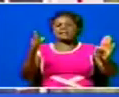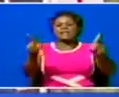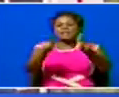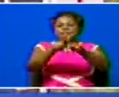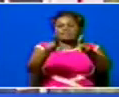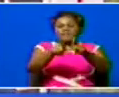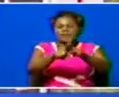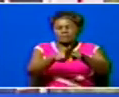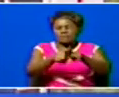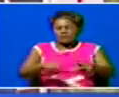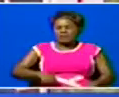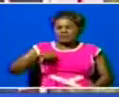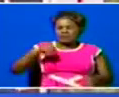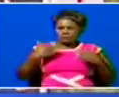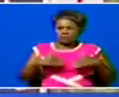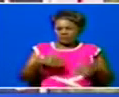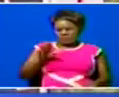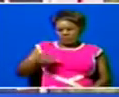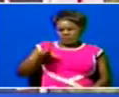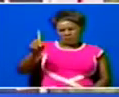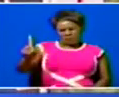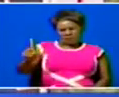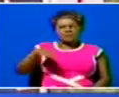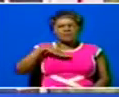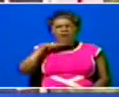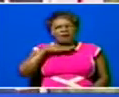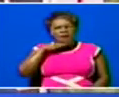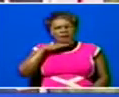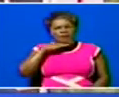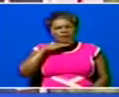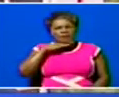Na manusura ni kuwa kuna mama mmoja ambaye amefariki,